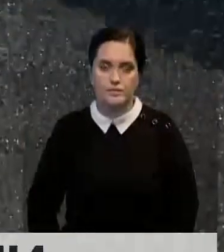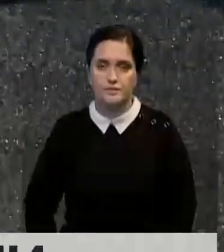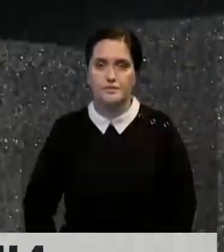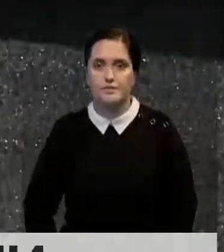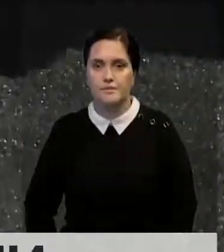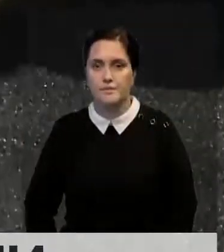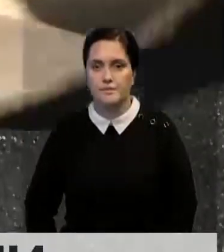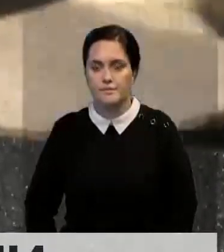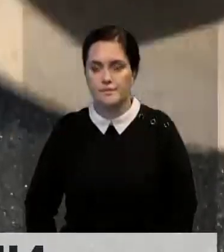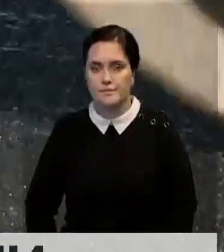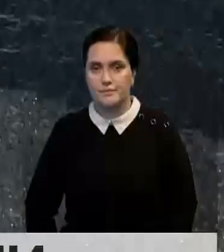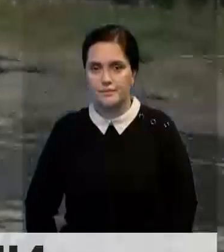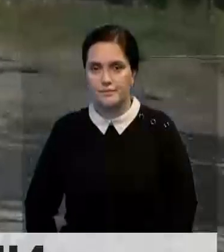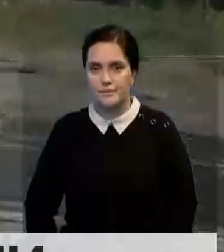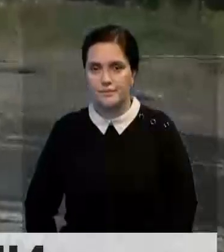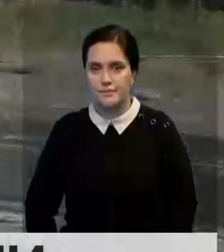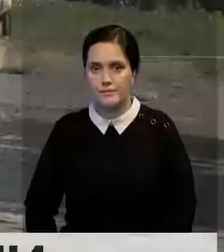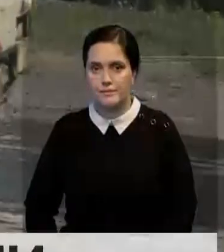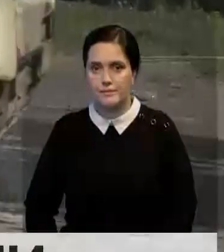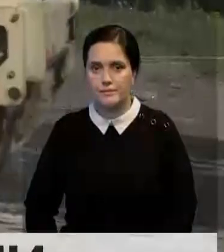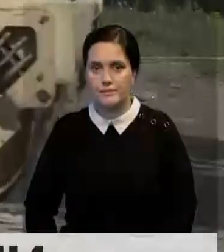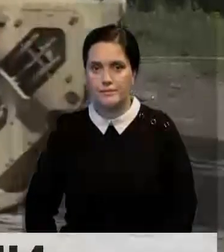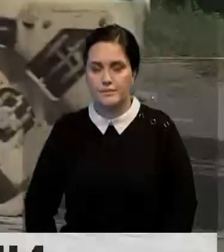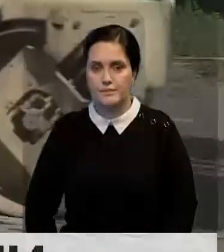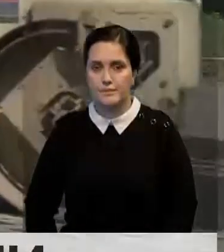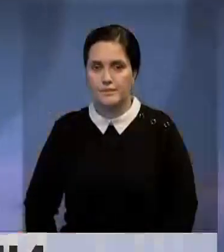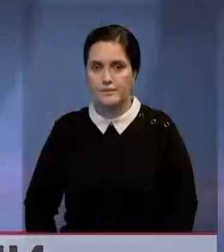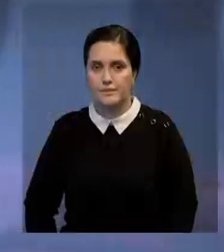Игликов, Зарина Зупыхар, Карагандинская область, Хабар, 24.